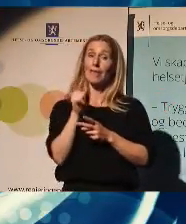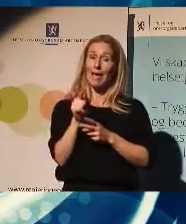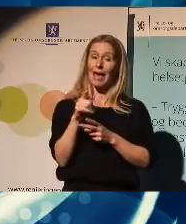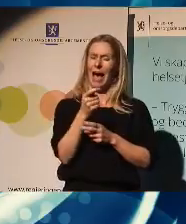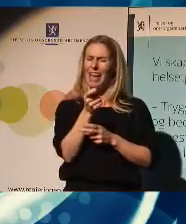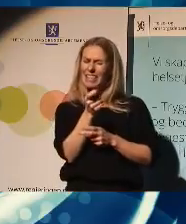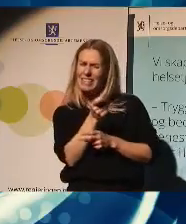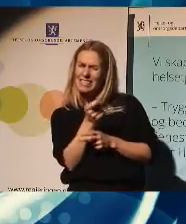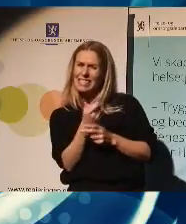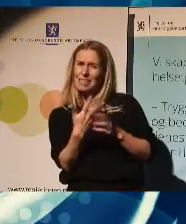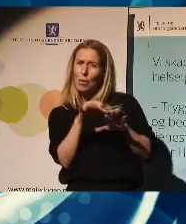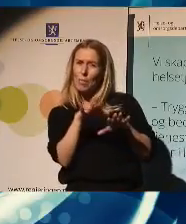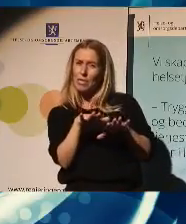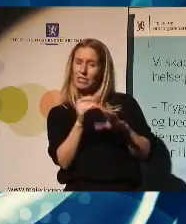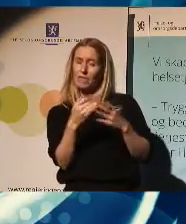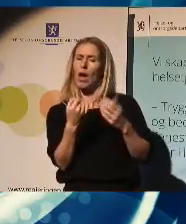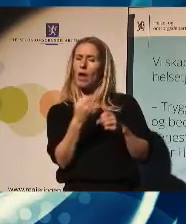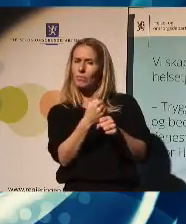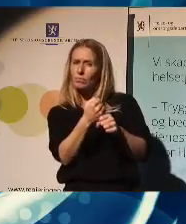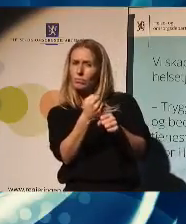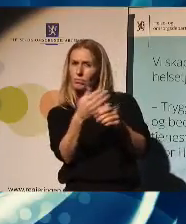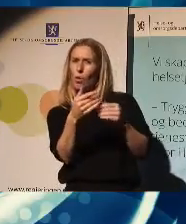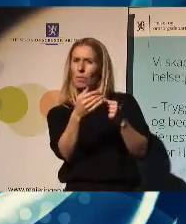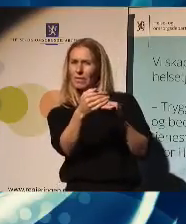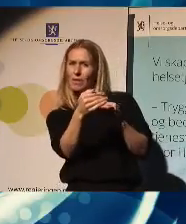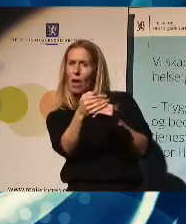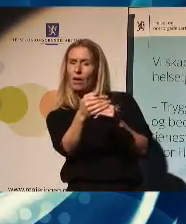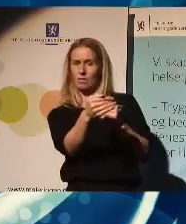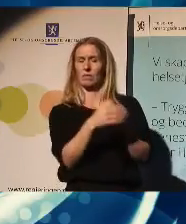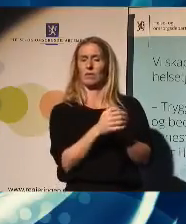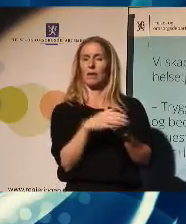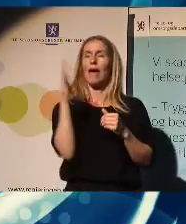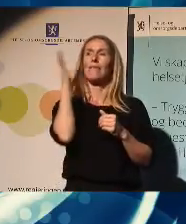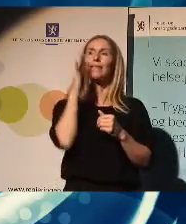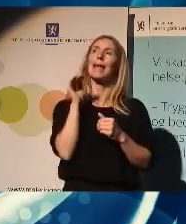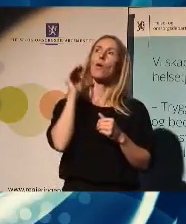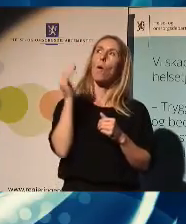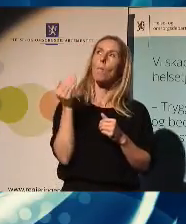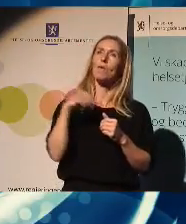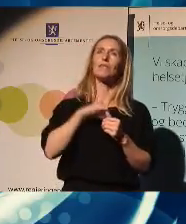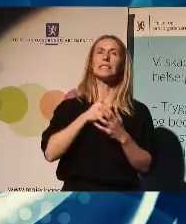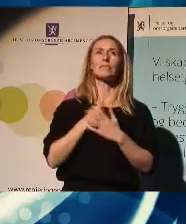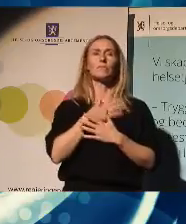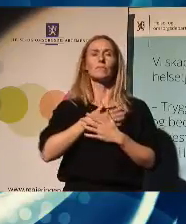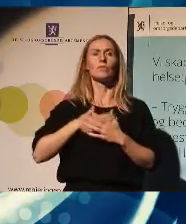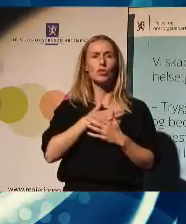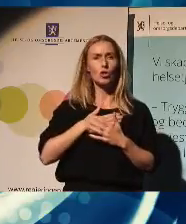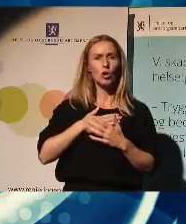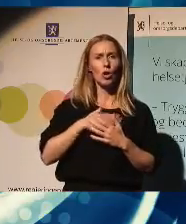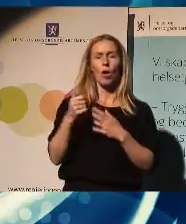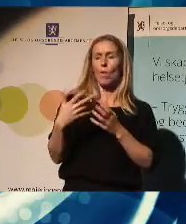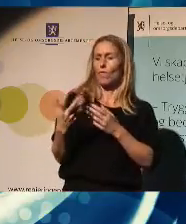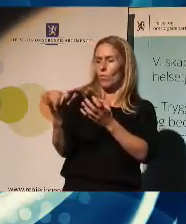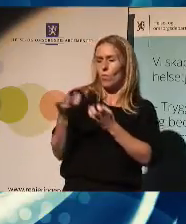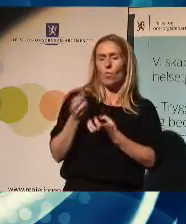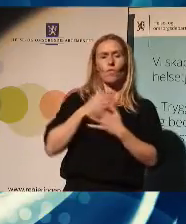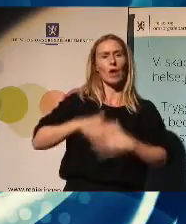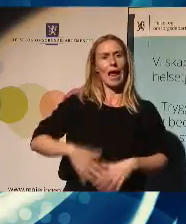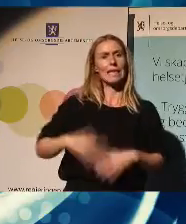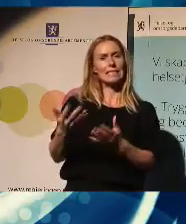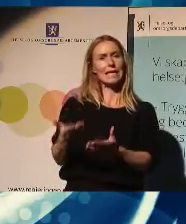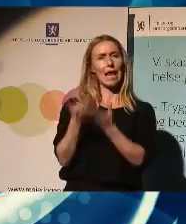plass. Vi har kommet langt. Tenk om når jeg blir syk og får behov for helsehjelp,